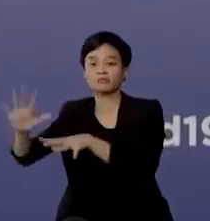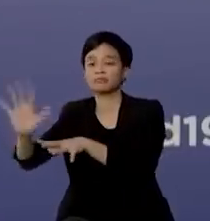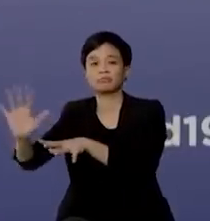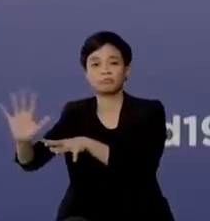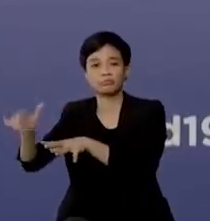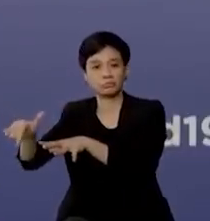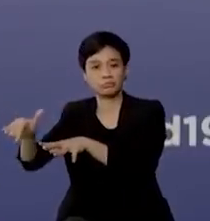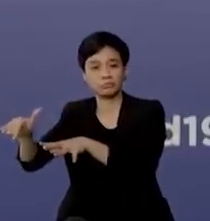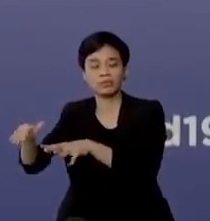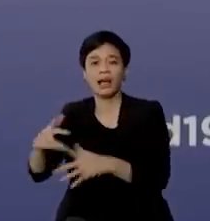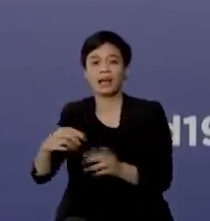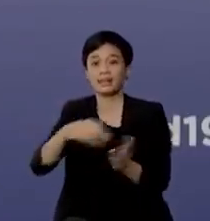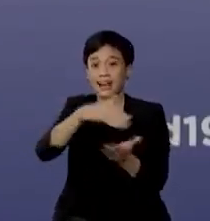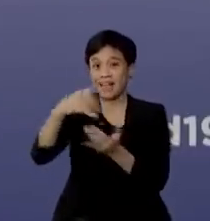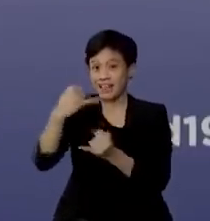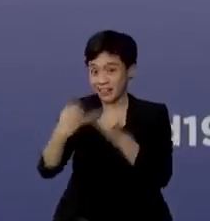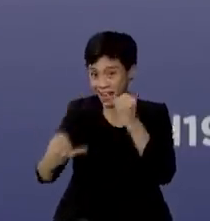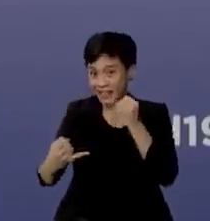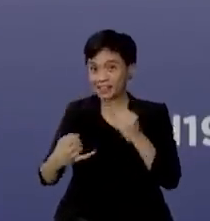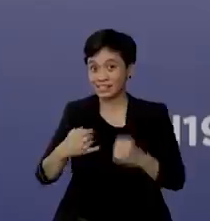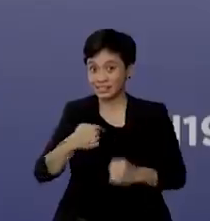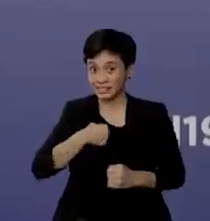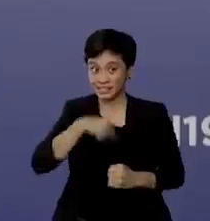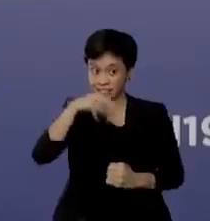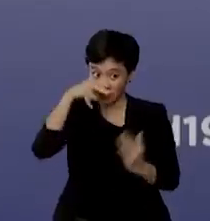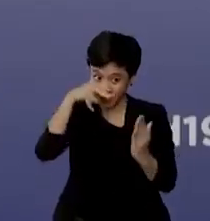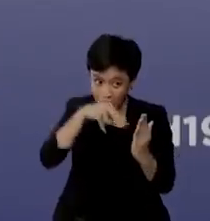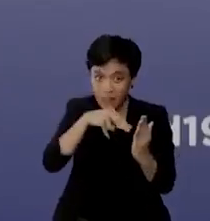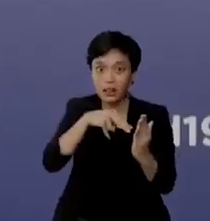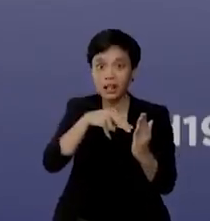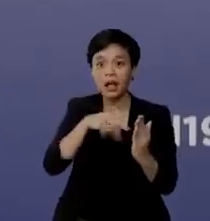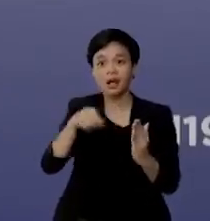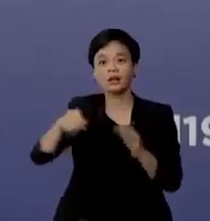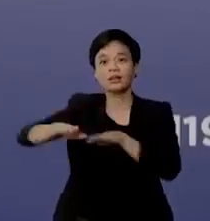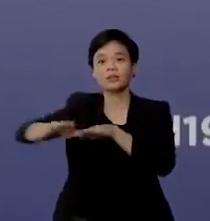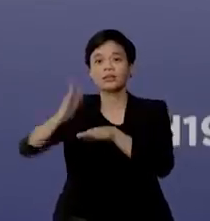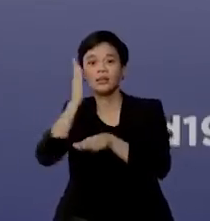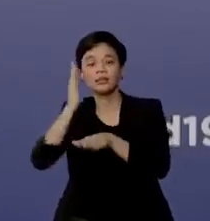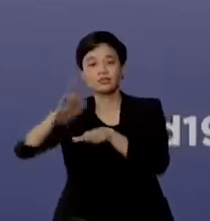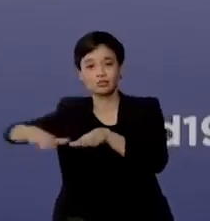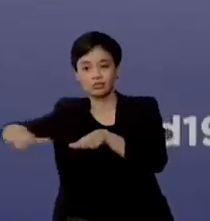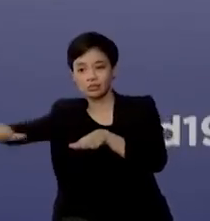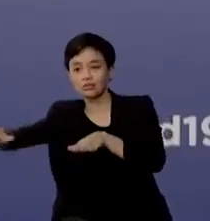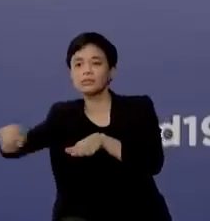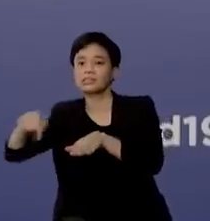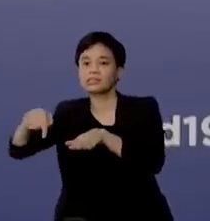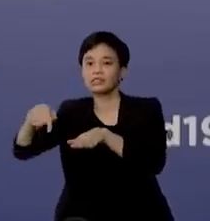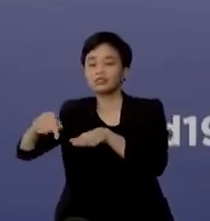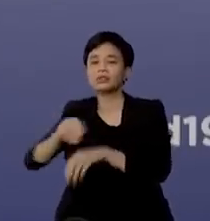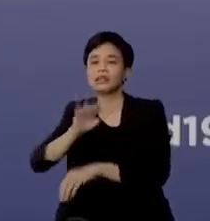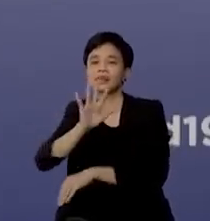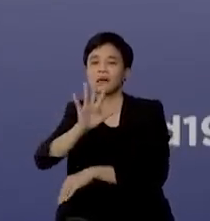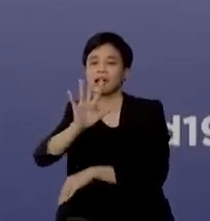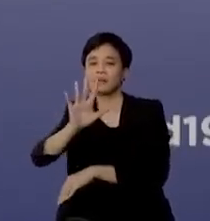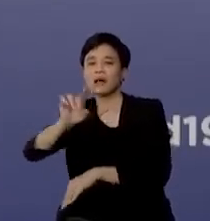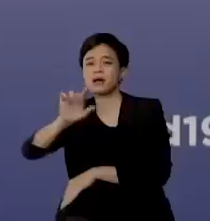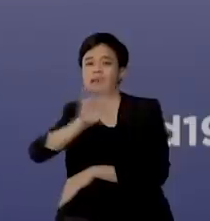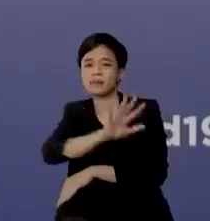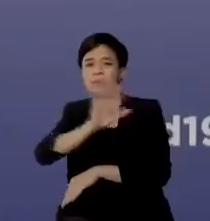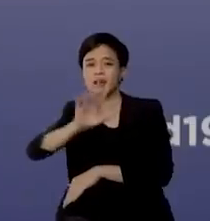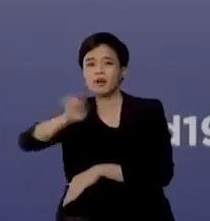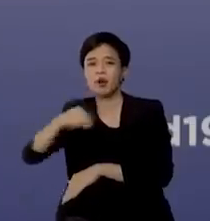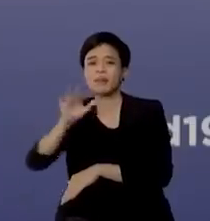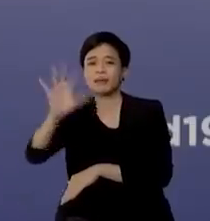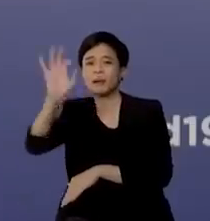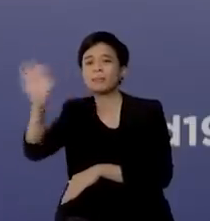pada data terakhir yang kita miliki terisi sebanyak 55,5 persen